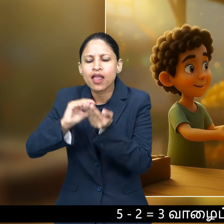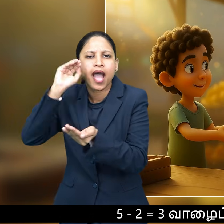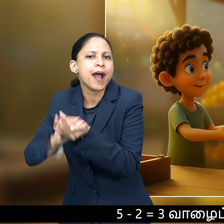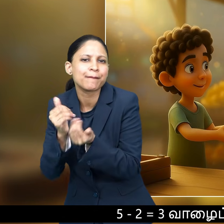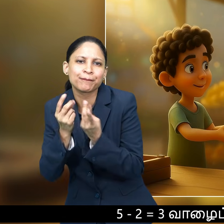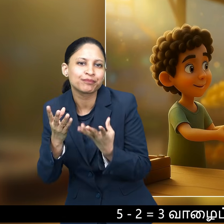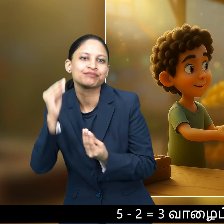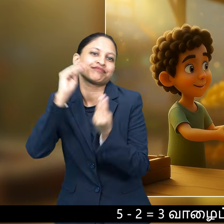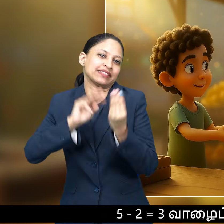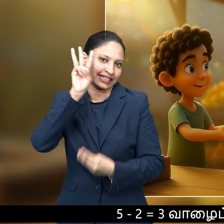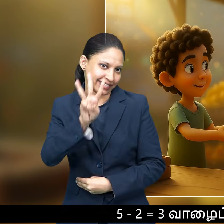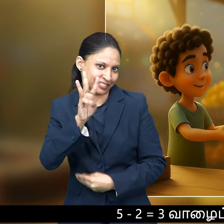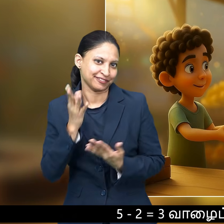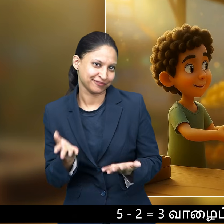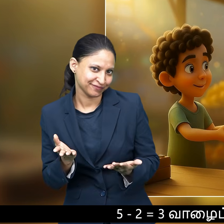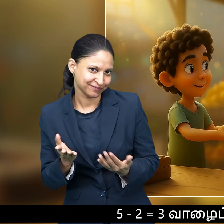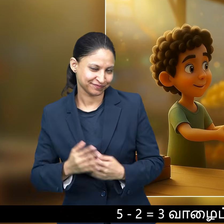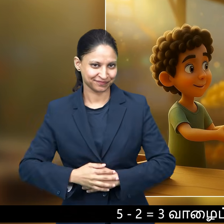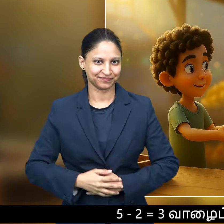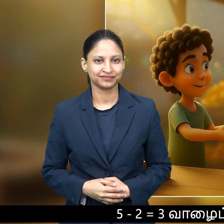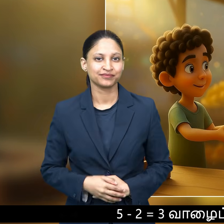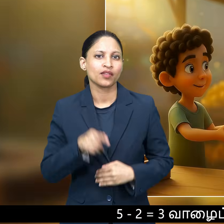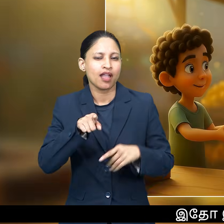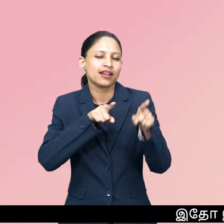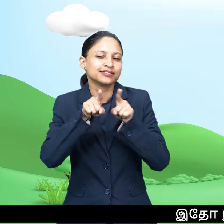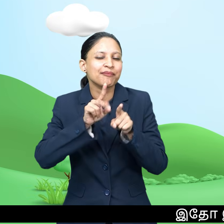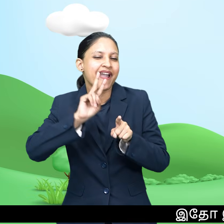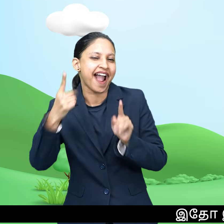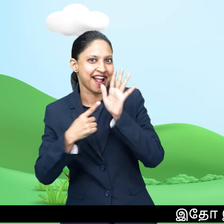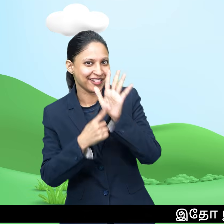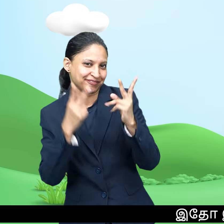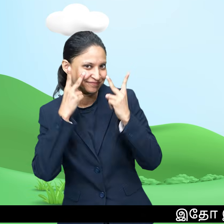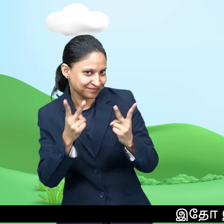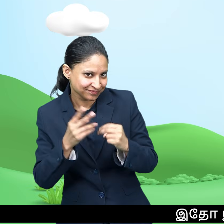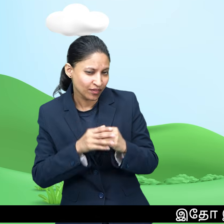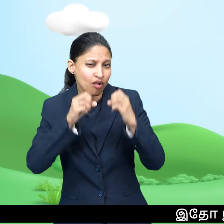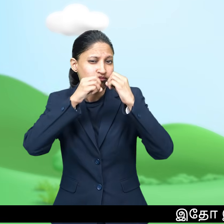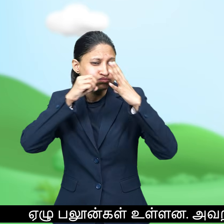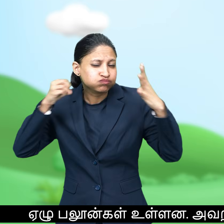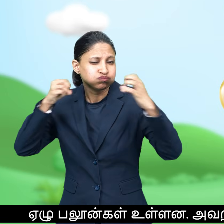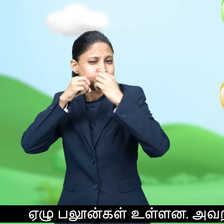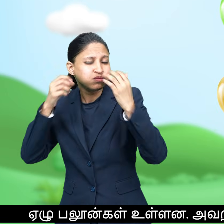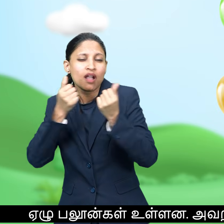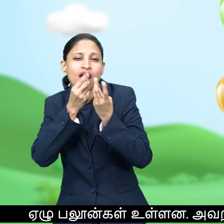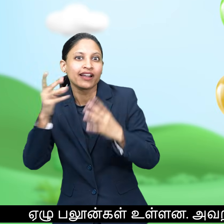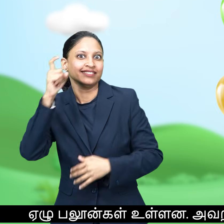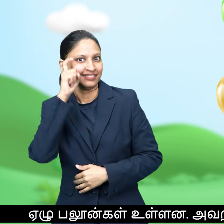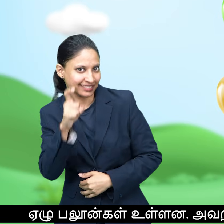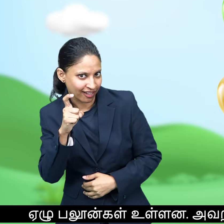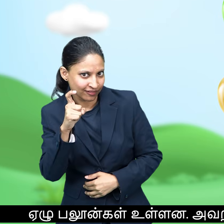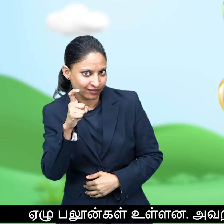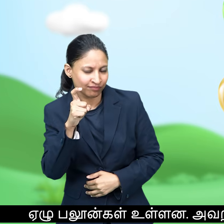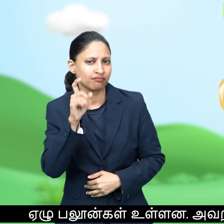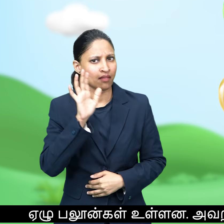2 ஈடு 3 வாழைப்பழங்கள் உள்ளன. இதோ இன்னொரு உதாரணம். 7 பலூன்கள் உள்ளன.